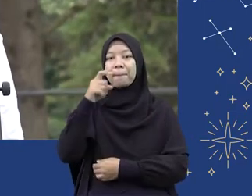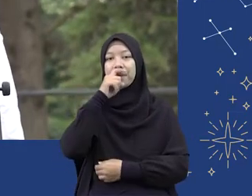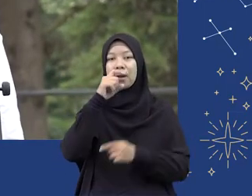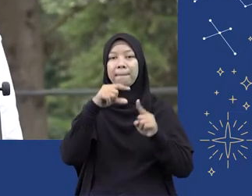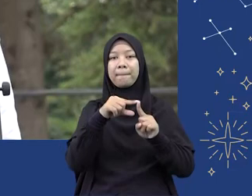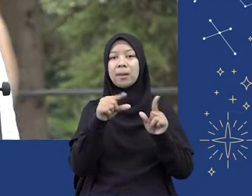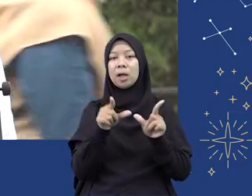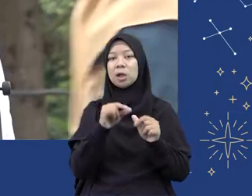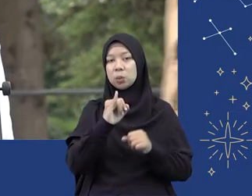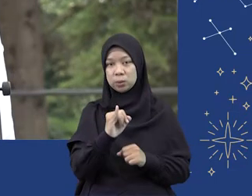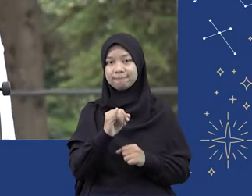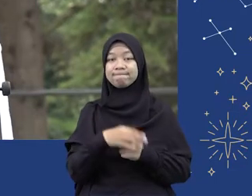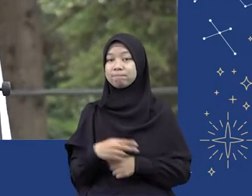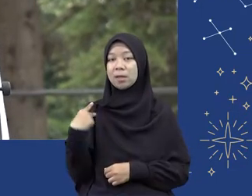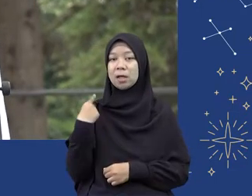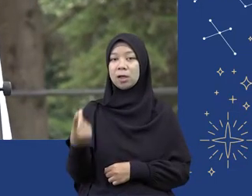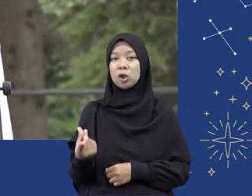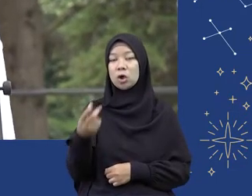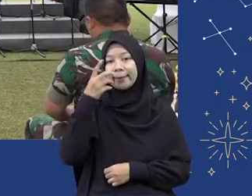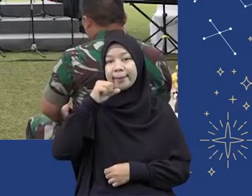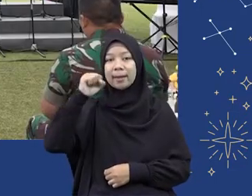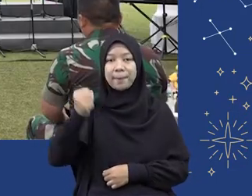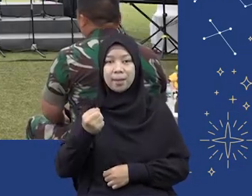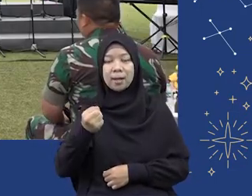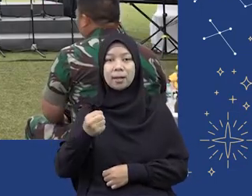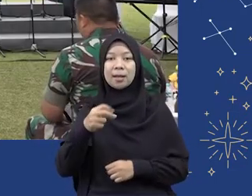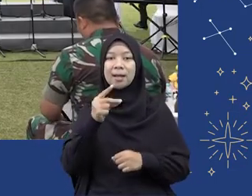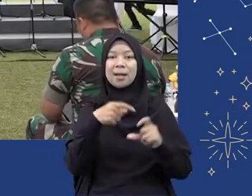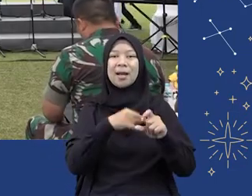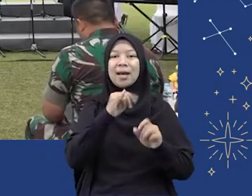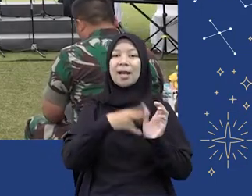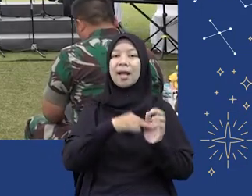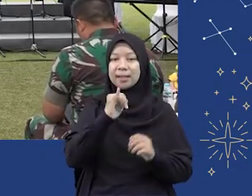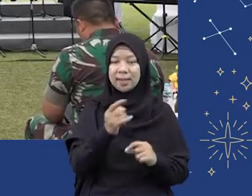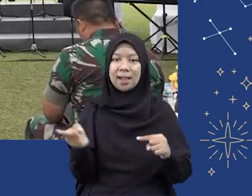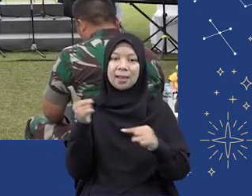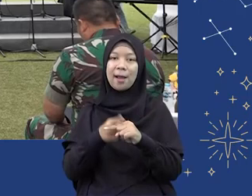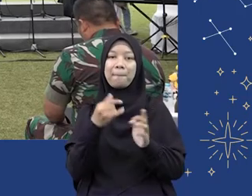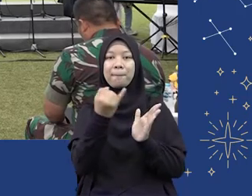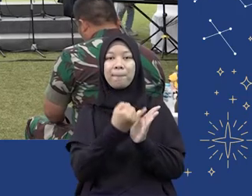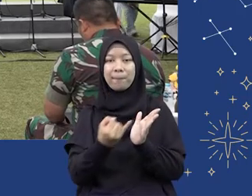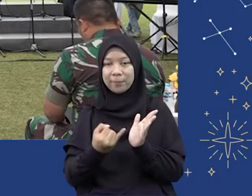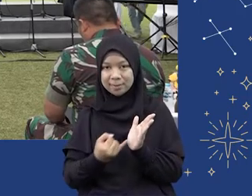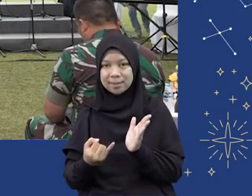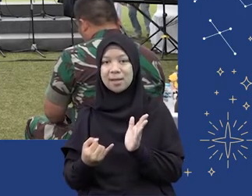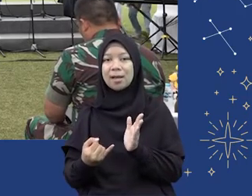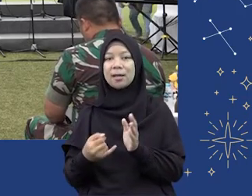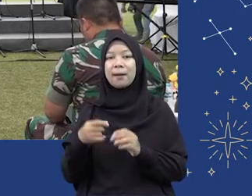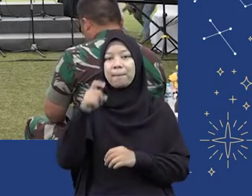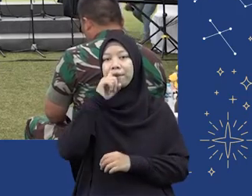Rektor ITB Profesor Dan desainer perangko Bapak Triyadi Guntur wiratmo